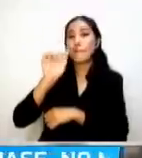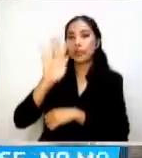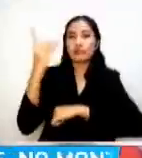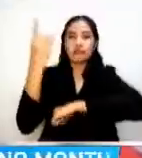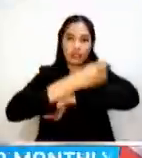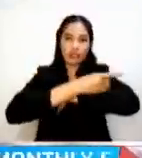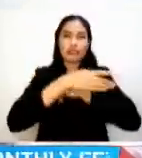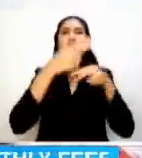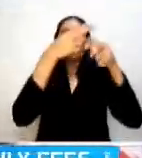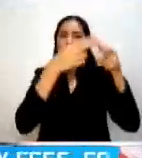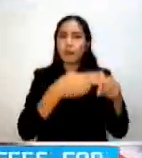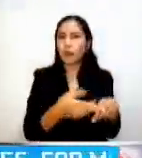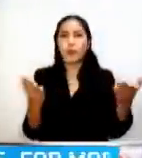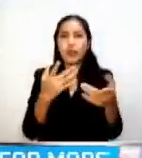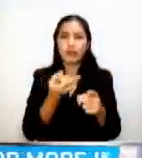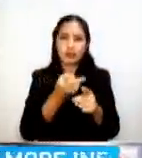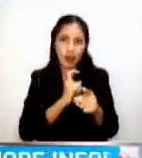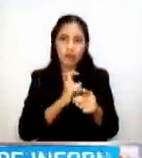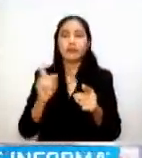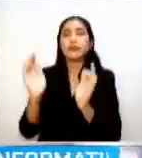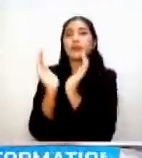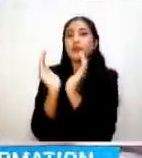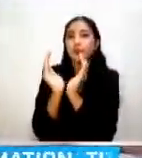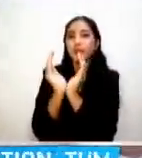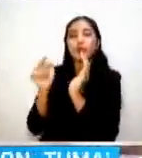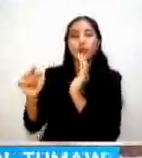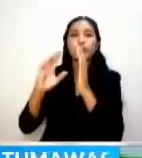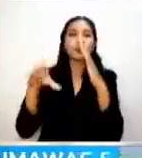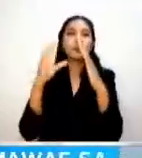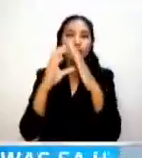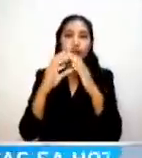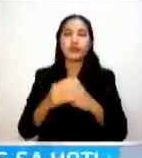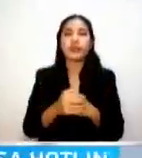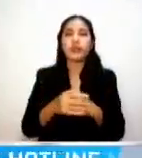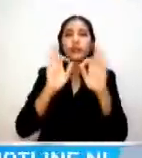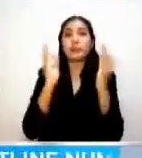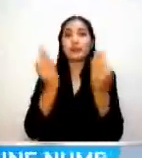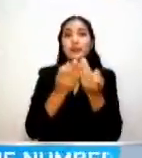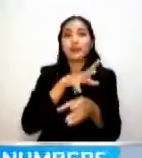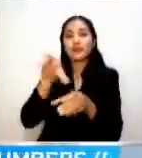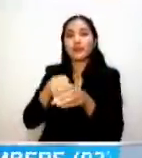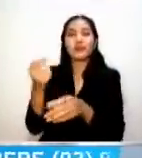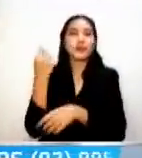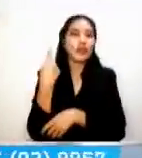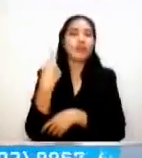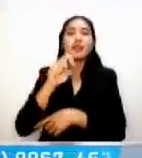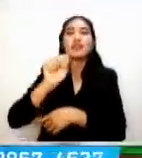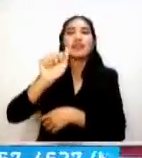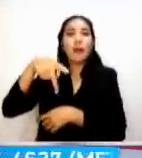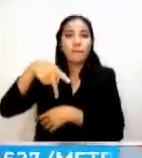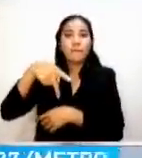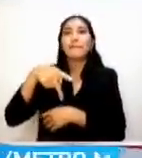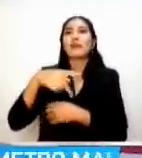na record ng DSWD at ng lungsod. Ito ang mga pamilya kasama sa first tranche ng Social Amelioration Program, additional beneficiaries ng